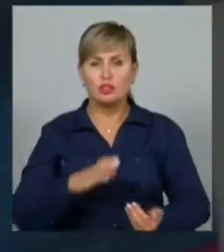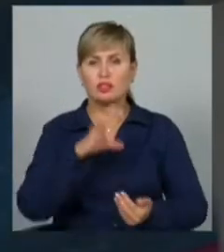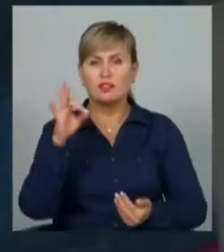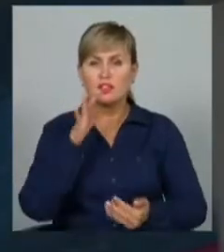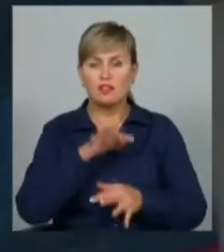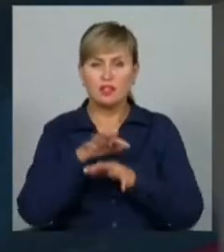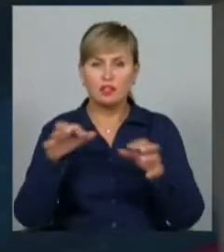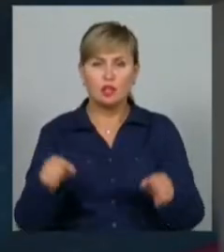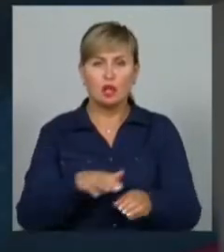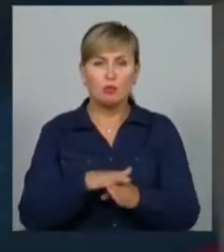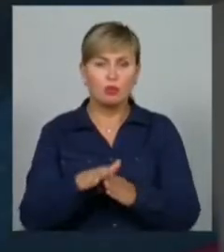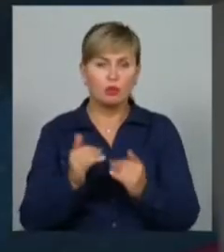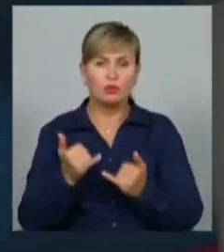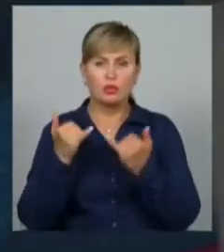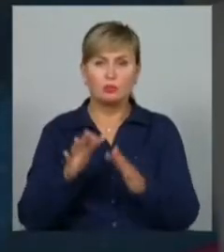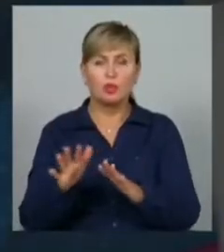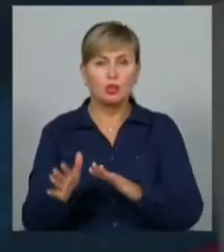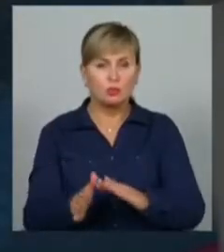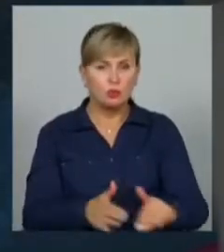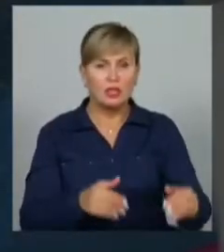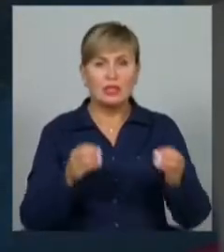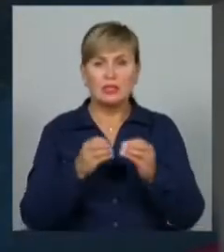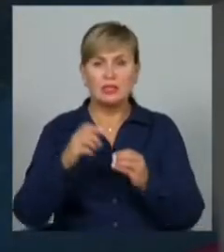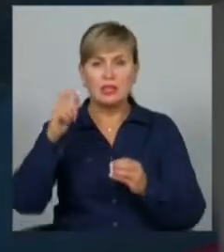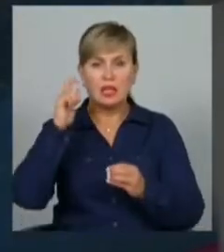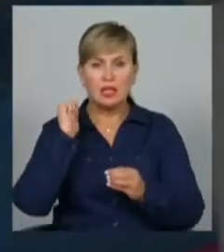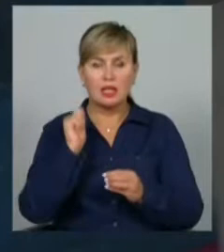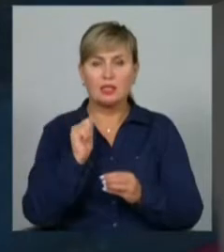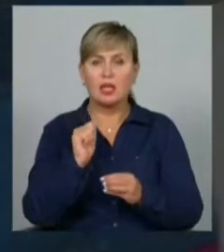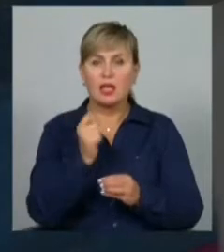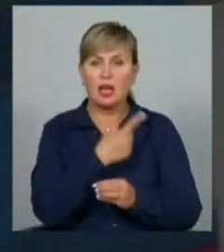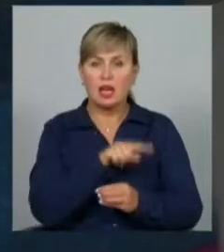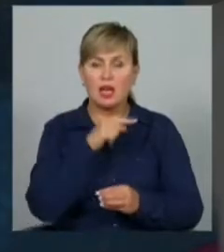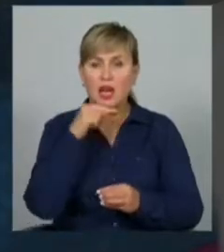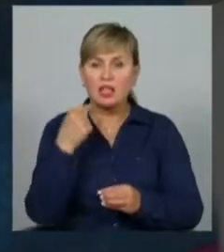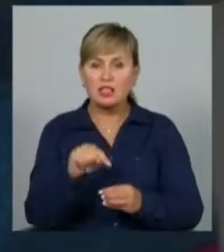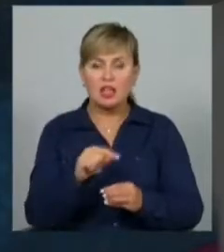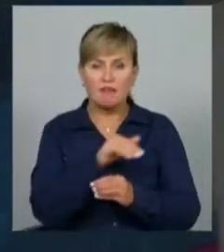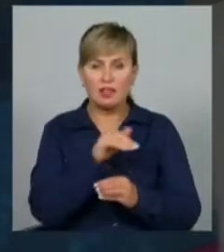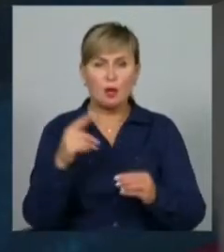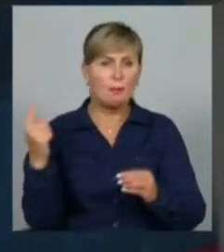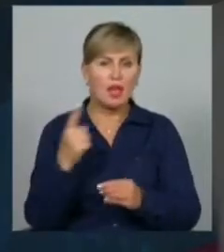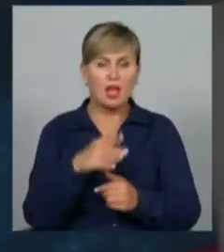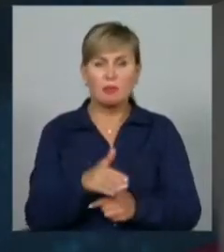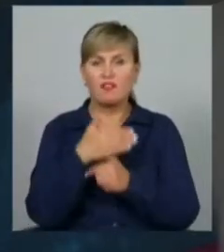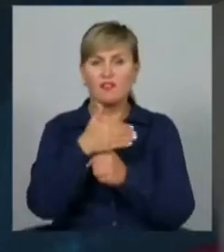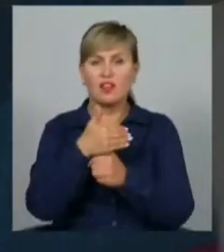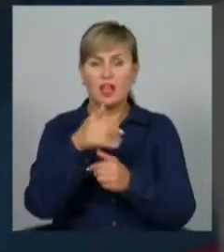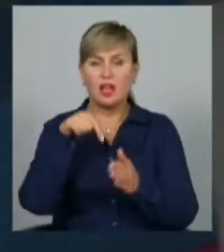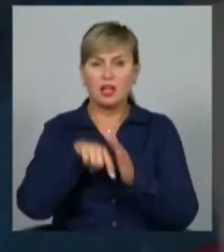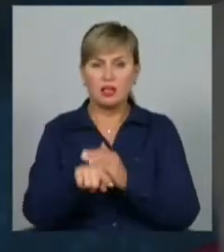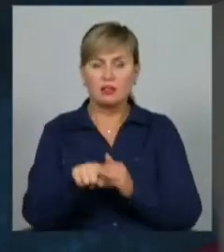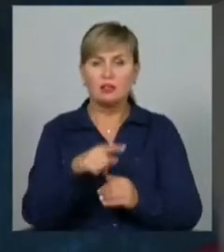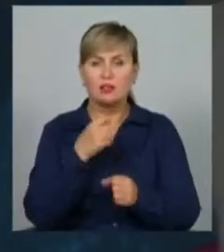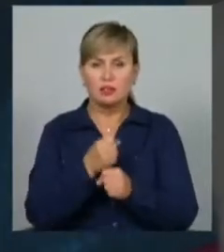власть полностью так и не признала. И лишь спустя десятилетия МИД России официально сообщил, что первыми флаг на фасаде Рейхстага